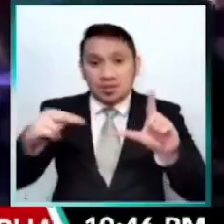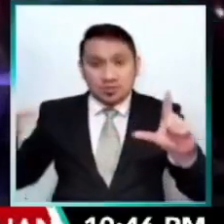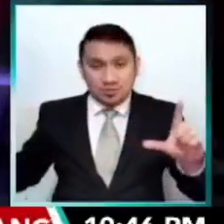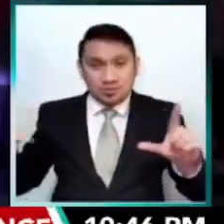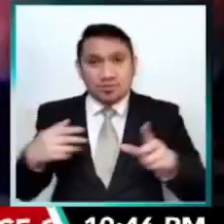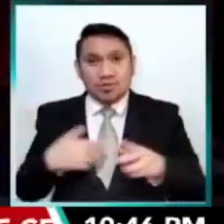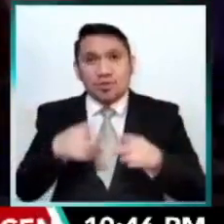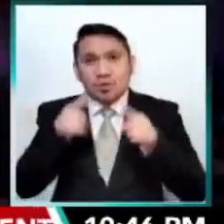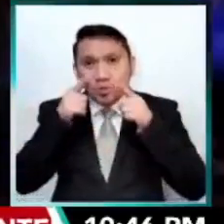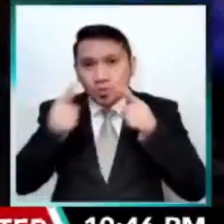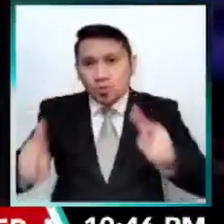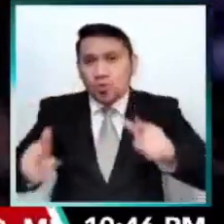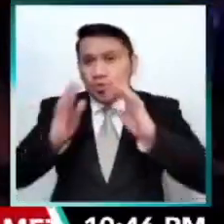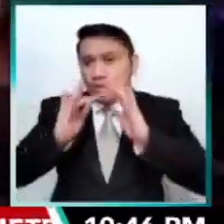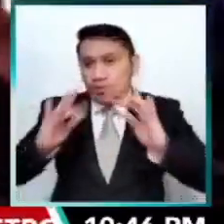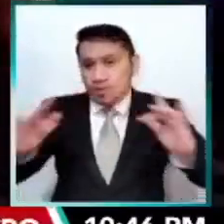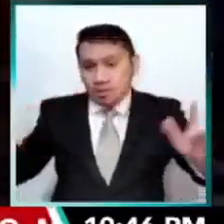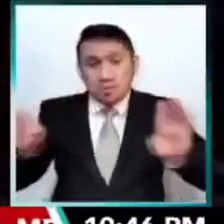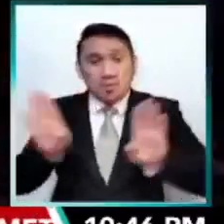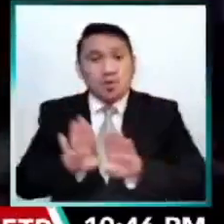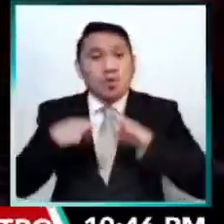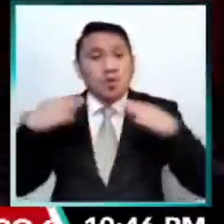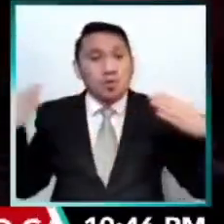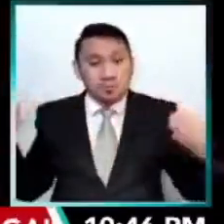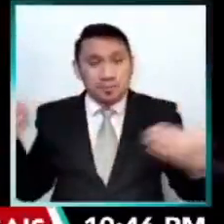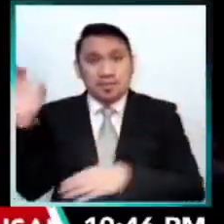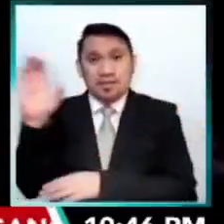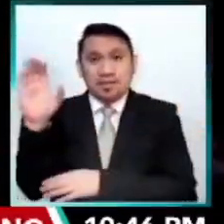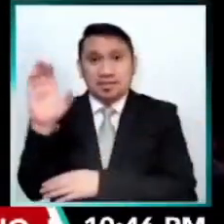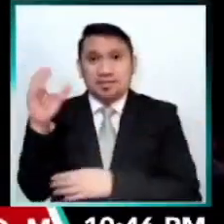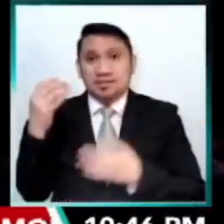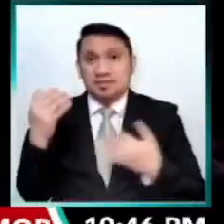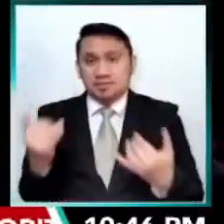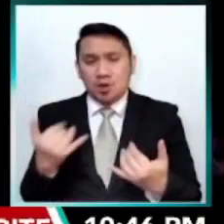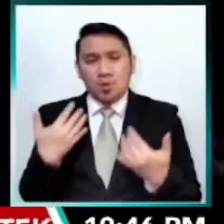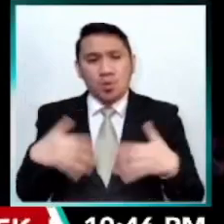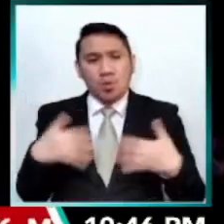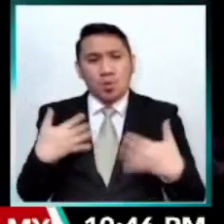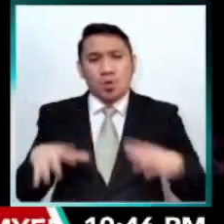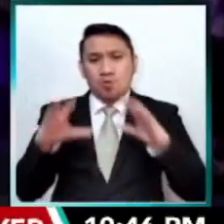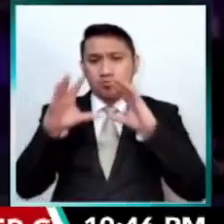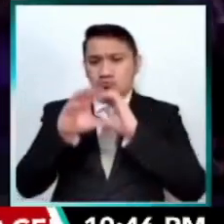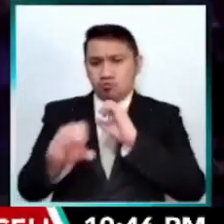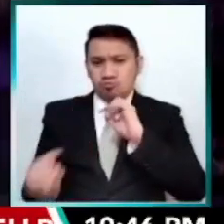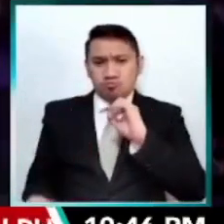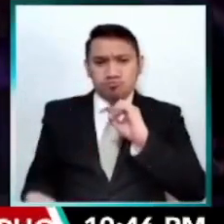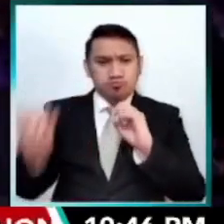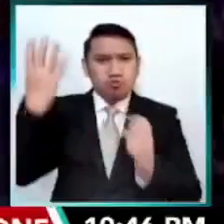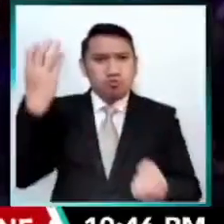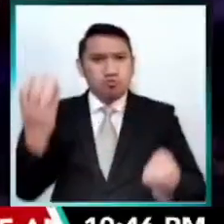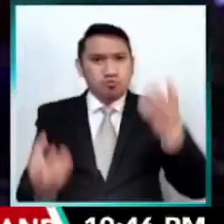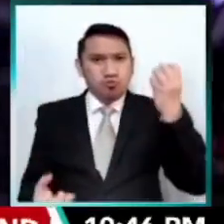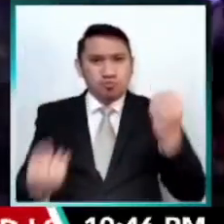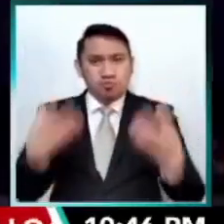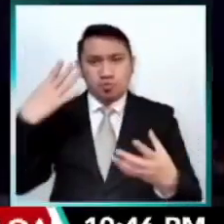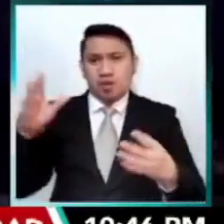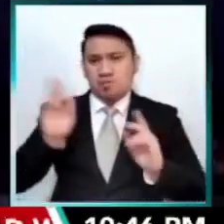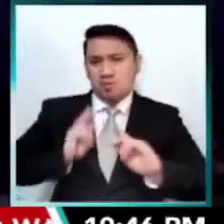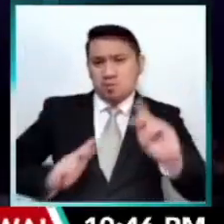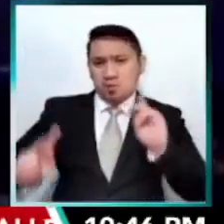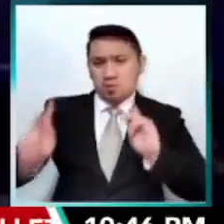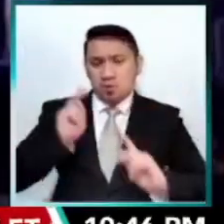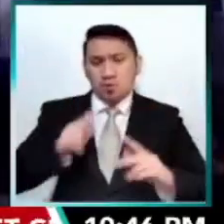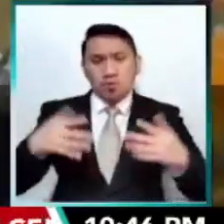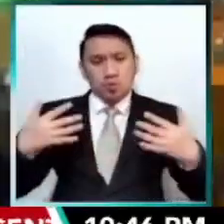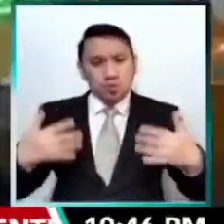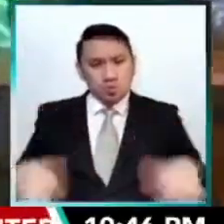muling pagbubukas ng Pasko sa Kapitolyo. Mamamangha ka na sa fireworks at snow show, mapapaindak ka pa sa